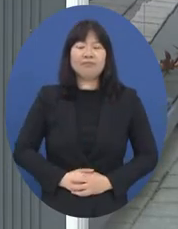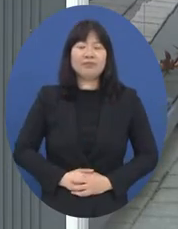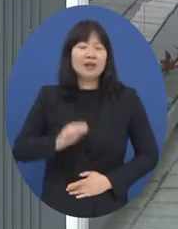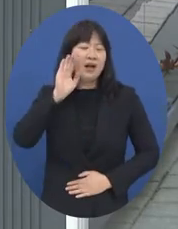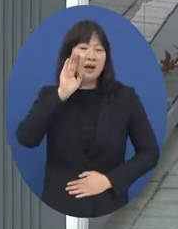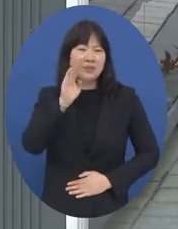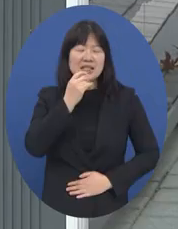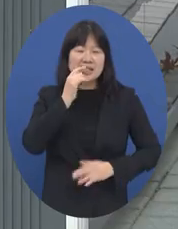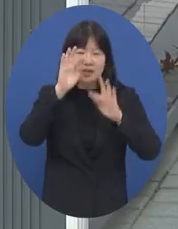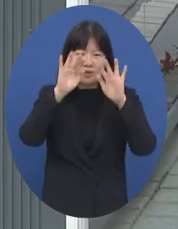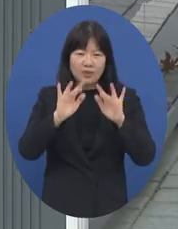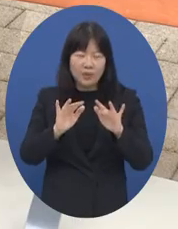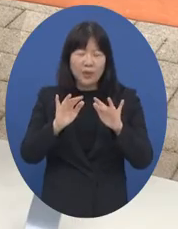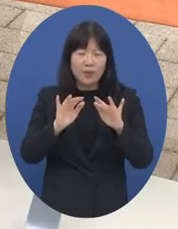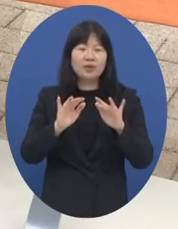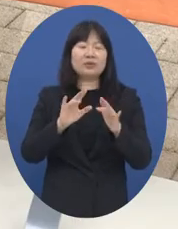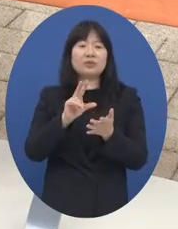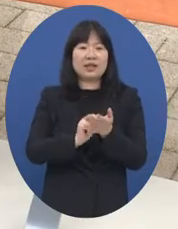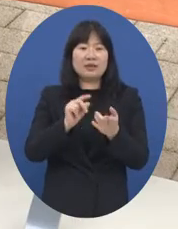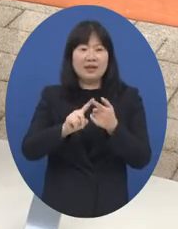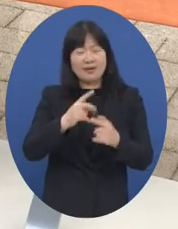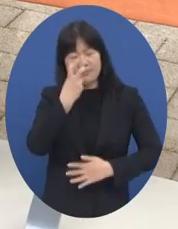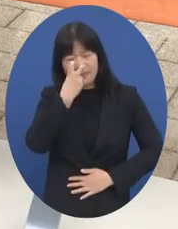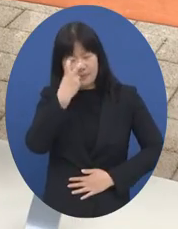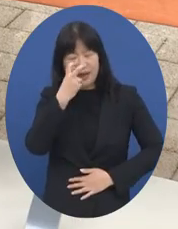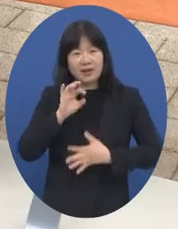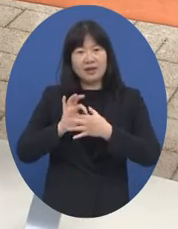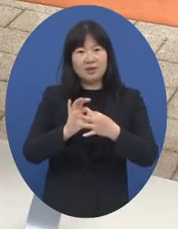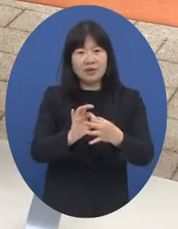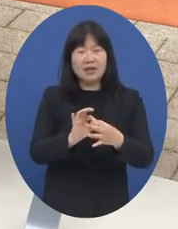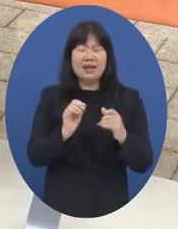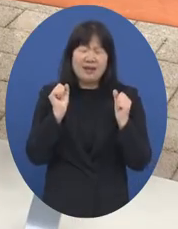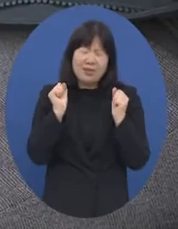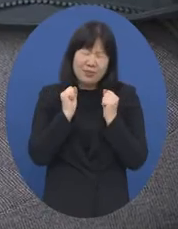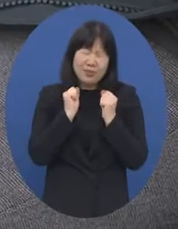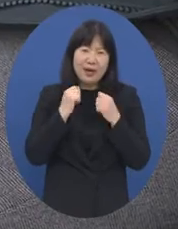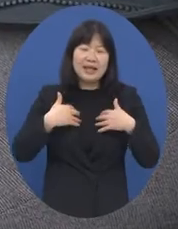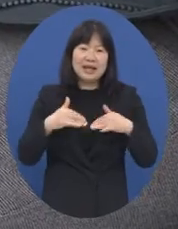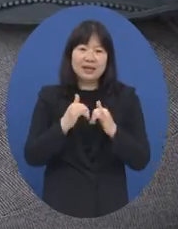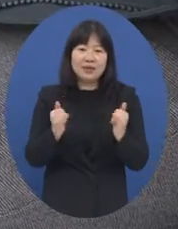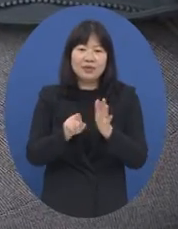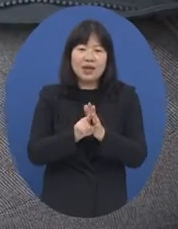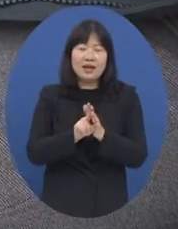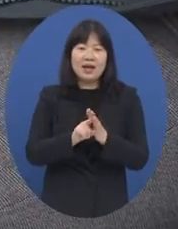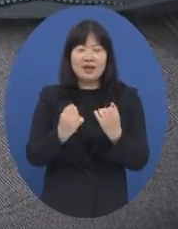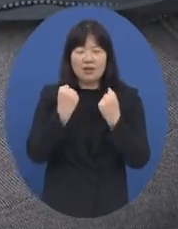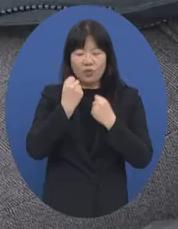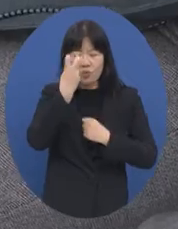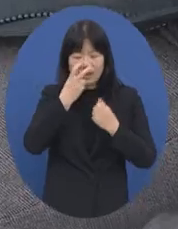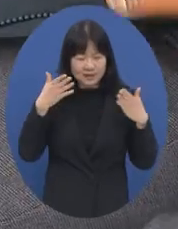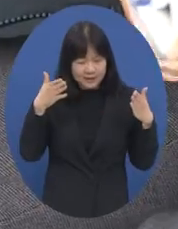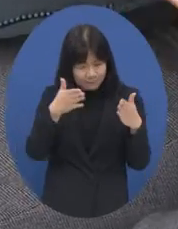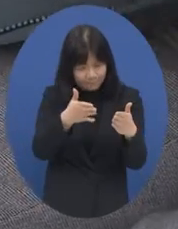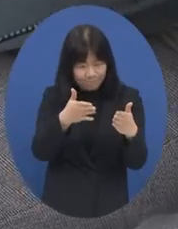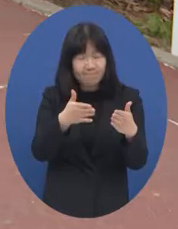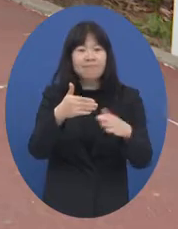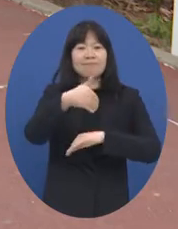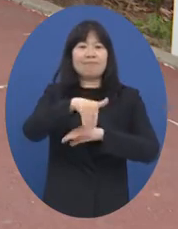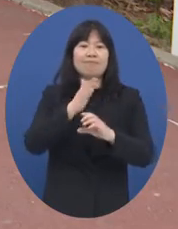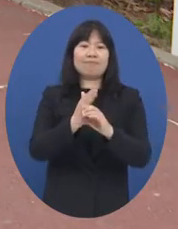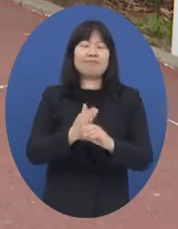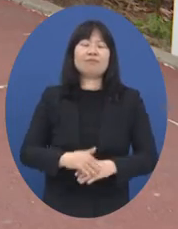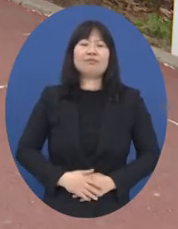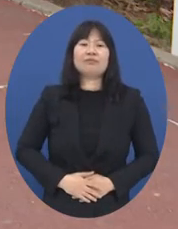재설 장치 현장 점검과 학개 한파 취약 계층을 대상으로 집중적인 건강 관리 보호 활동을 실시할 계획입니다